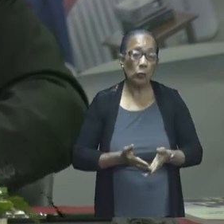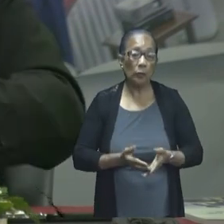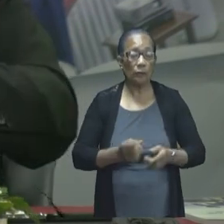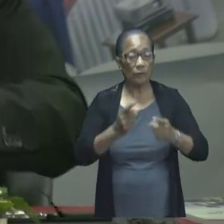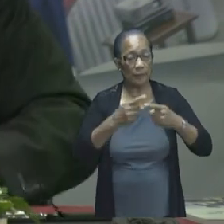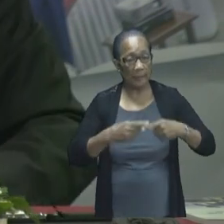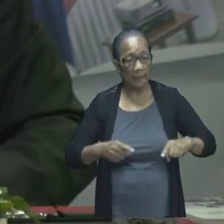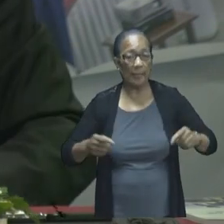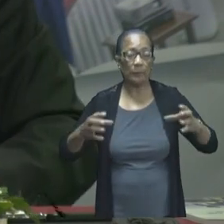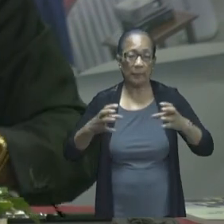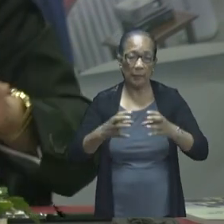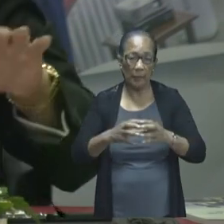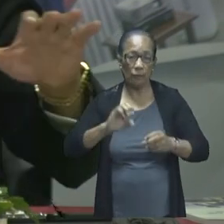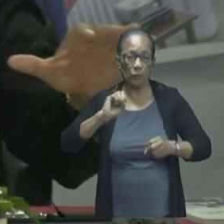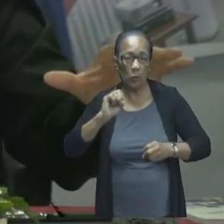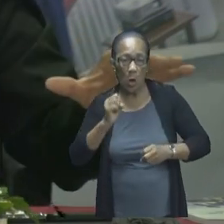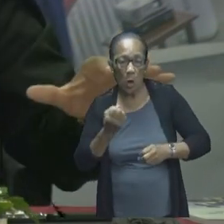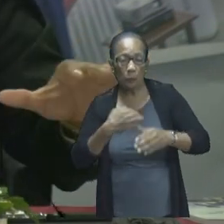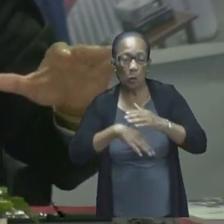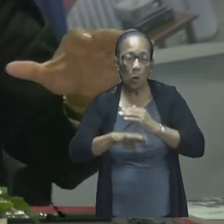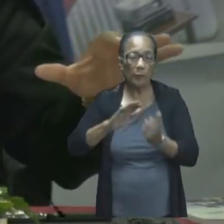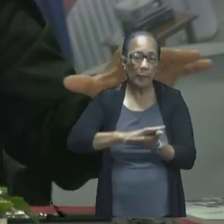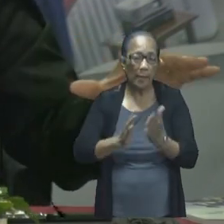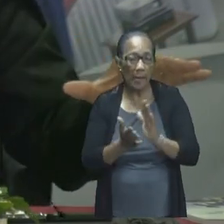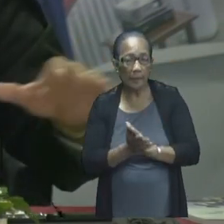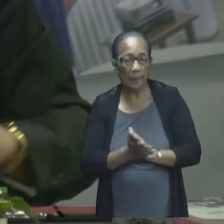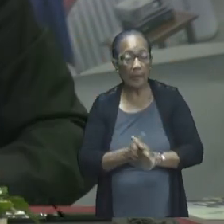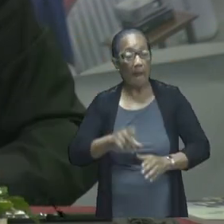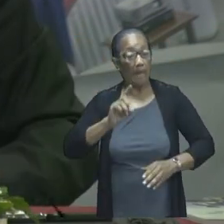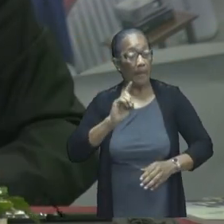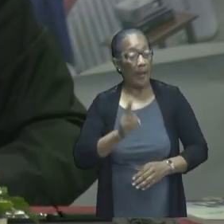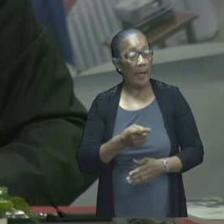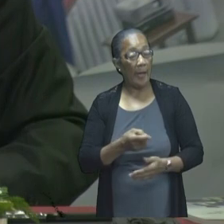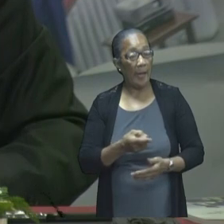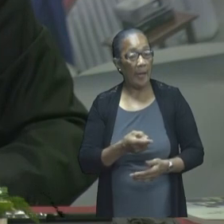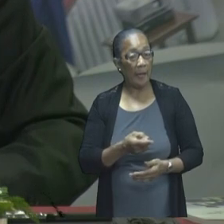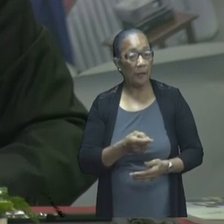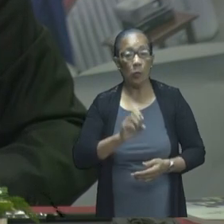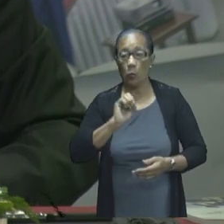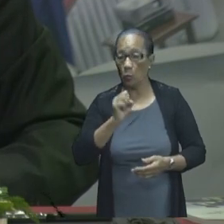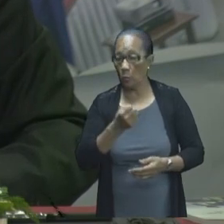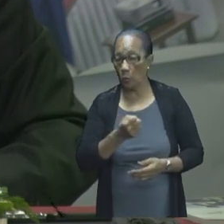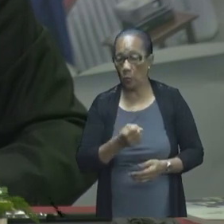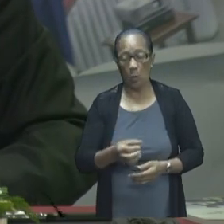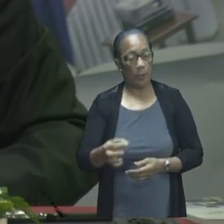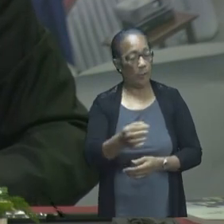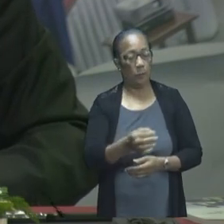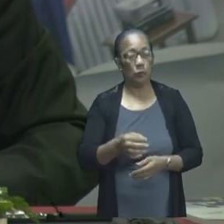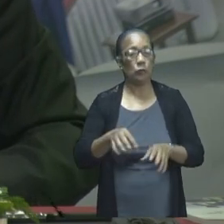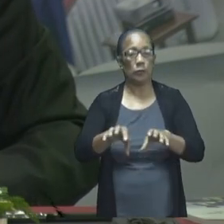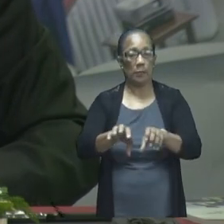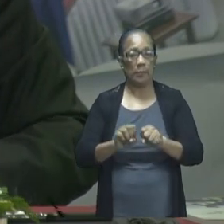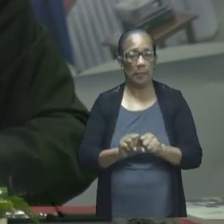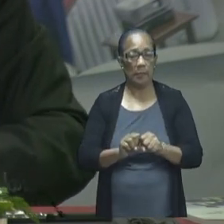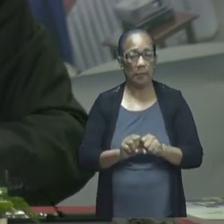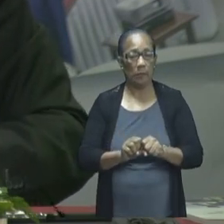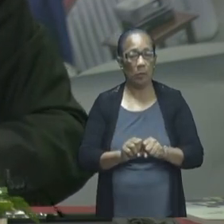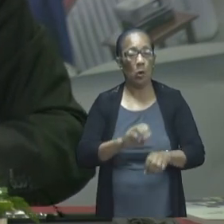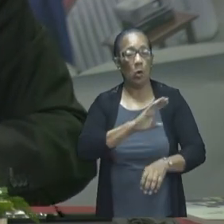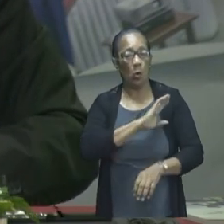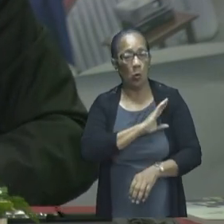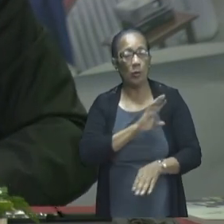onderhandelen wij zeggen zolang er geen en fabius kunnen we geen positie nemen en dat is ook de positie van staat